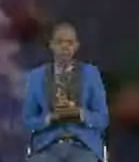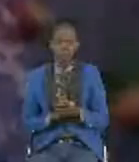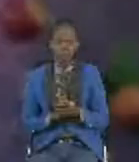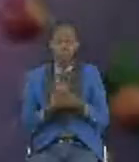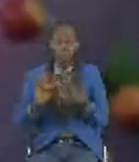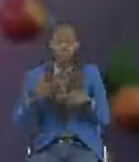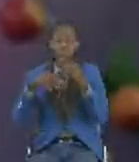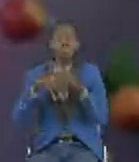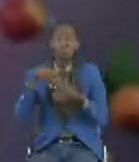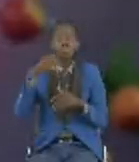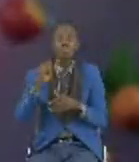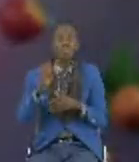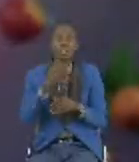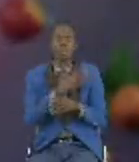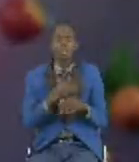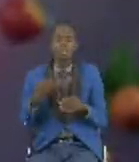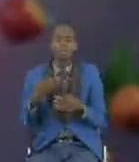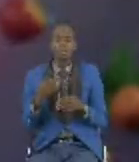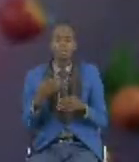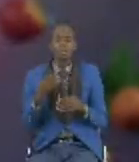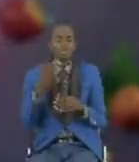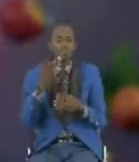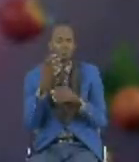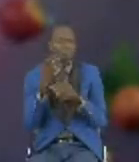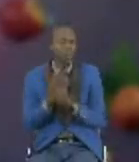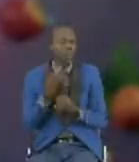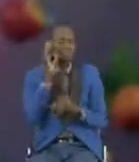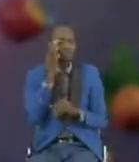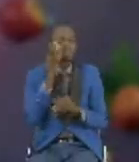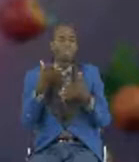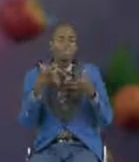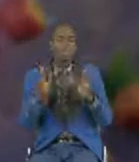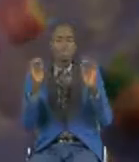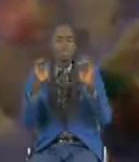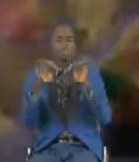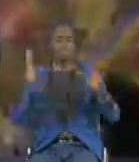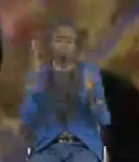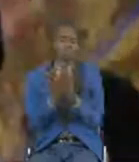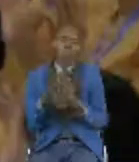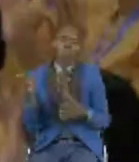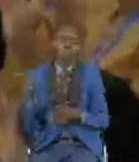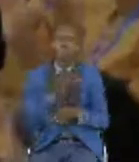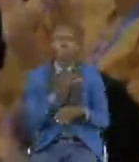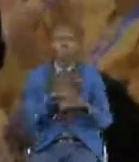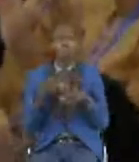Va par la parole. Et que rien ne t'arrête.